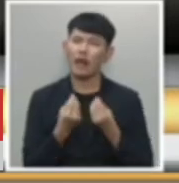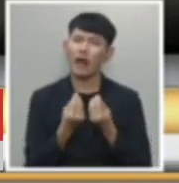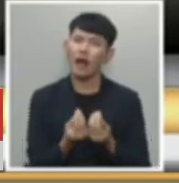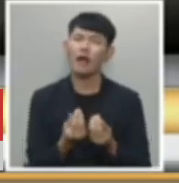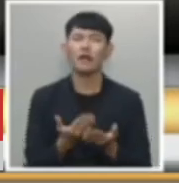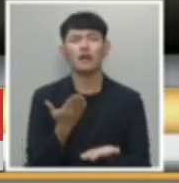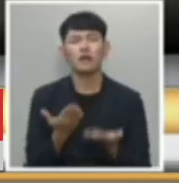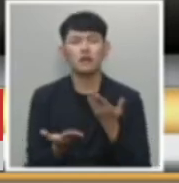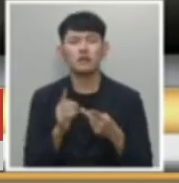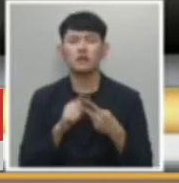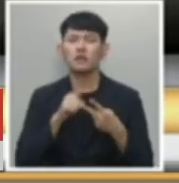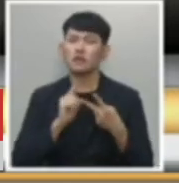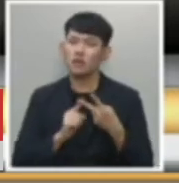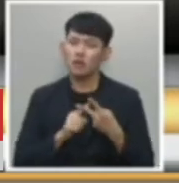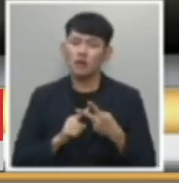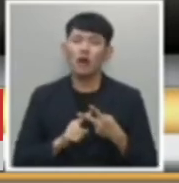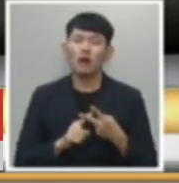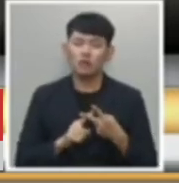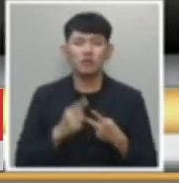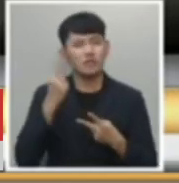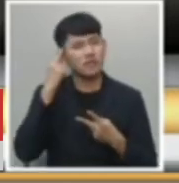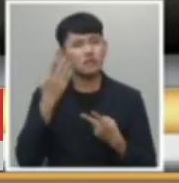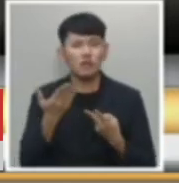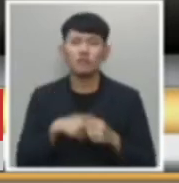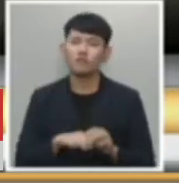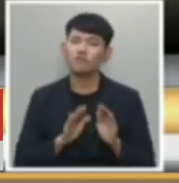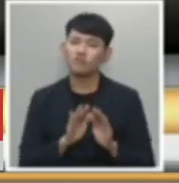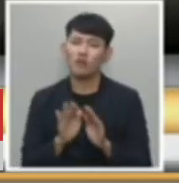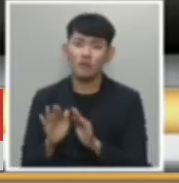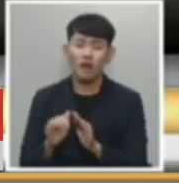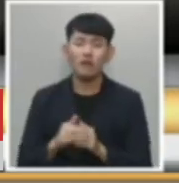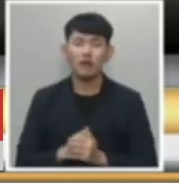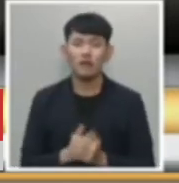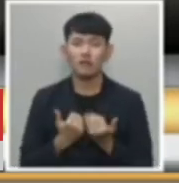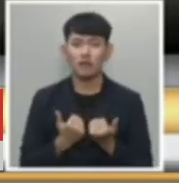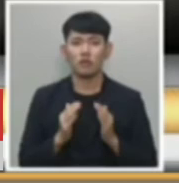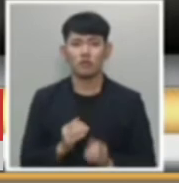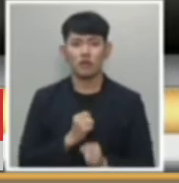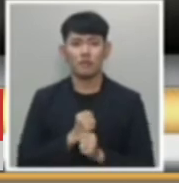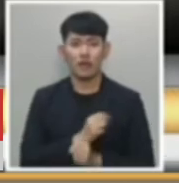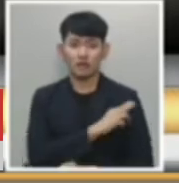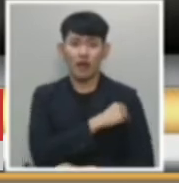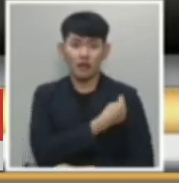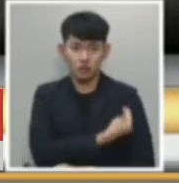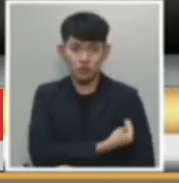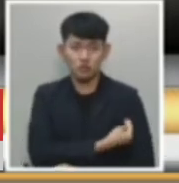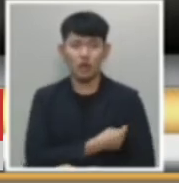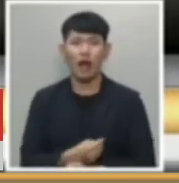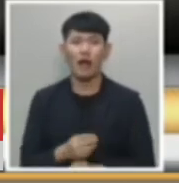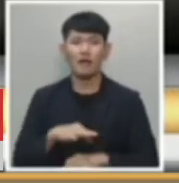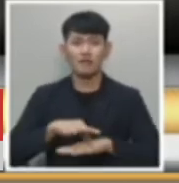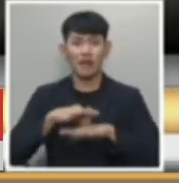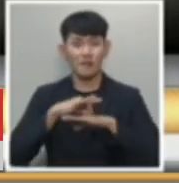ของสาธารณสุขเนี่ยนะครับก็ต้องฝากไว้ด้วยว่าตอนนี้เจ้าที่ของสาธารณสุขยังไม่รับการบรรจุ